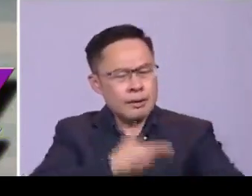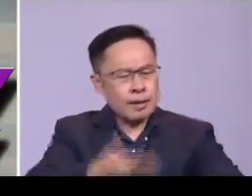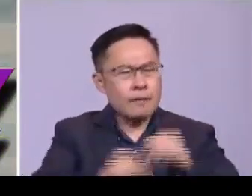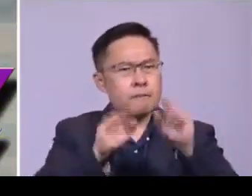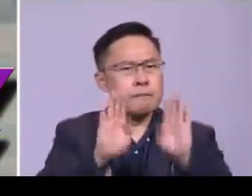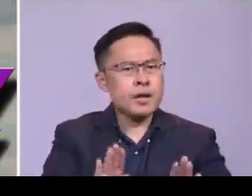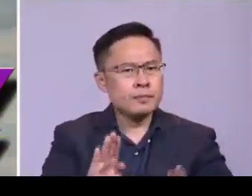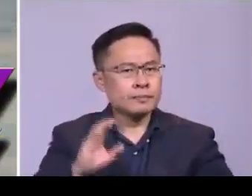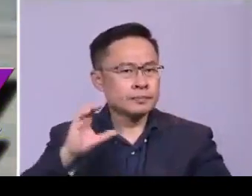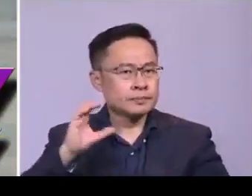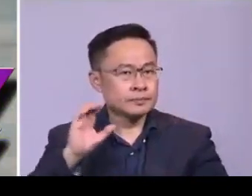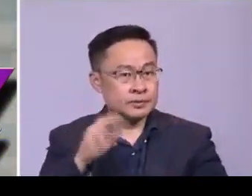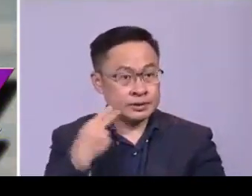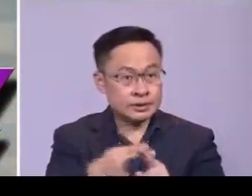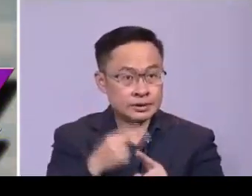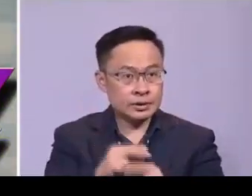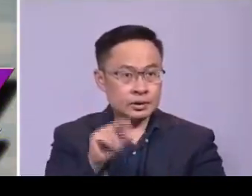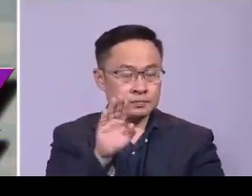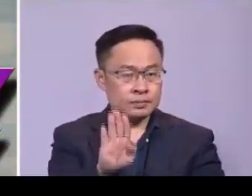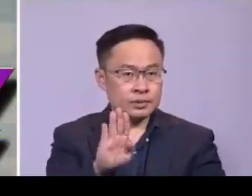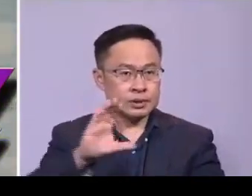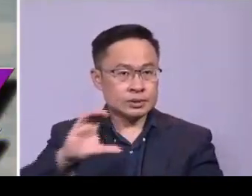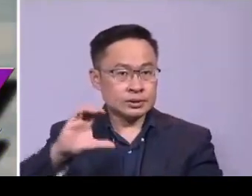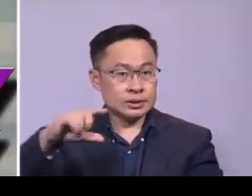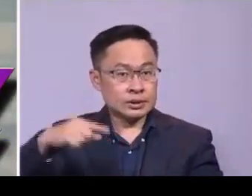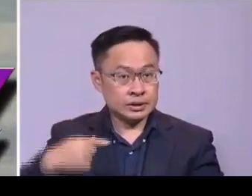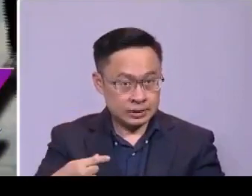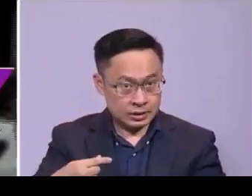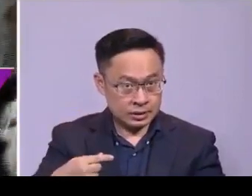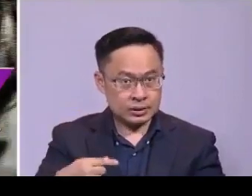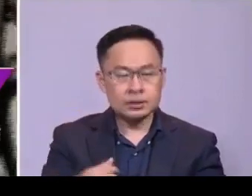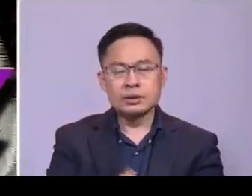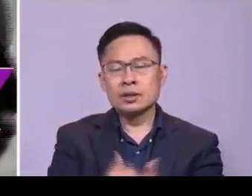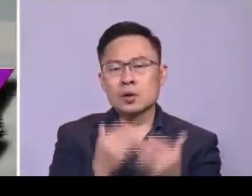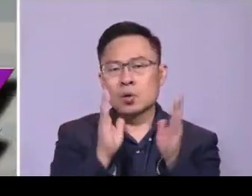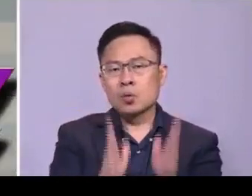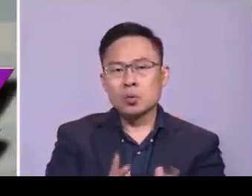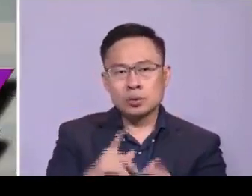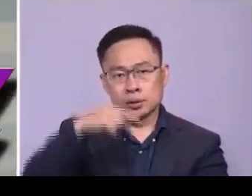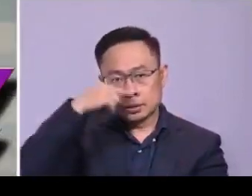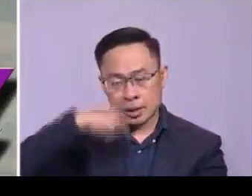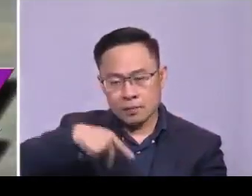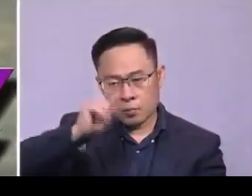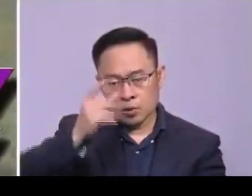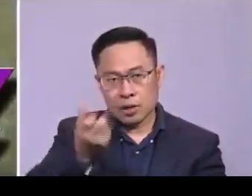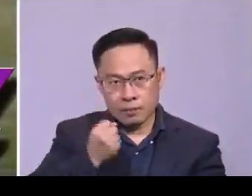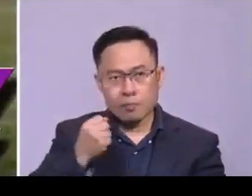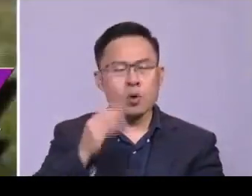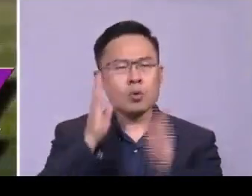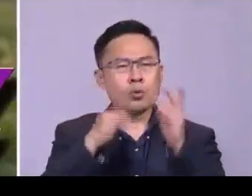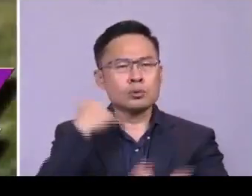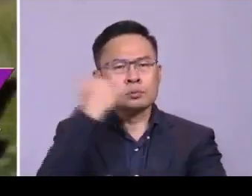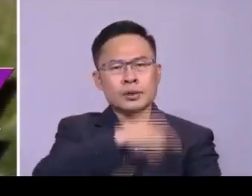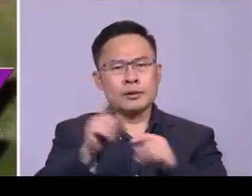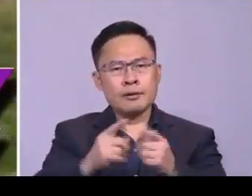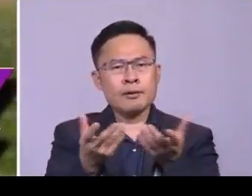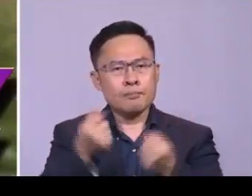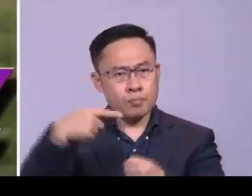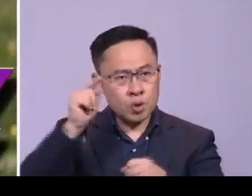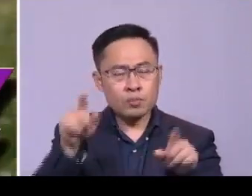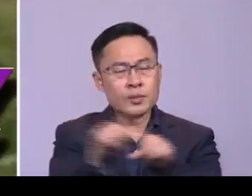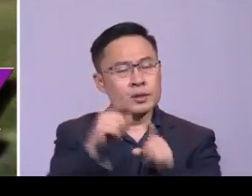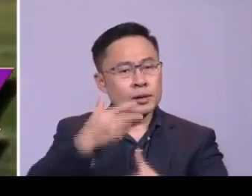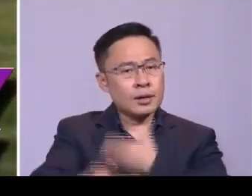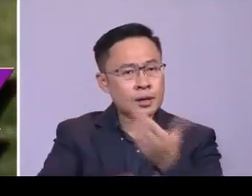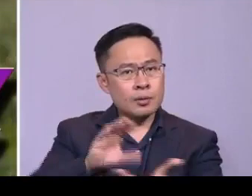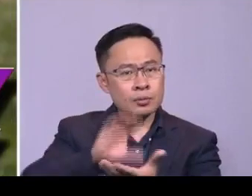ค่ะทั้งคนไทยและประชาชนในภูมิภาคก็จะได้ประโยชน์ในระยะยาวจากบรรยากาศการค้าการลงทุนที่เอื้อประโยชน์ต่อคนทุกกลุ่ม